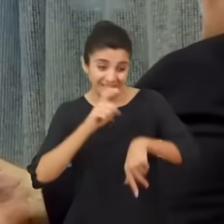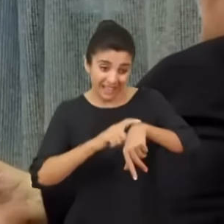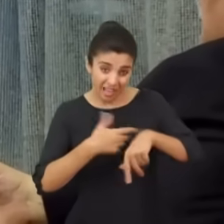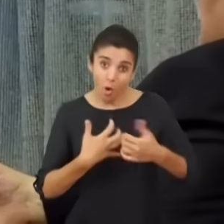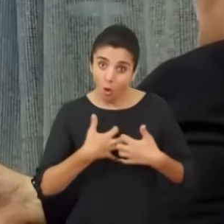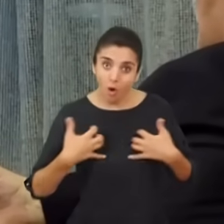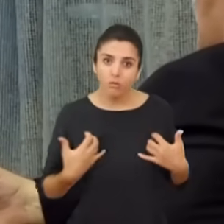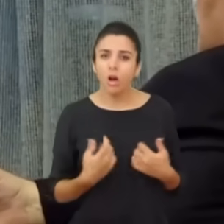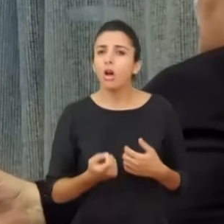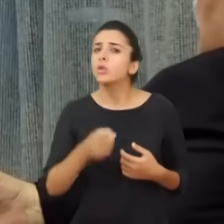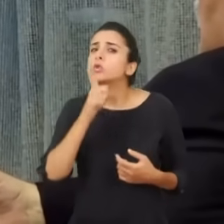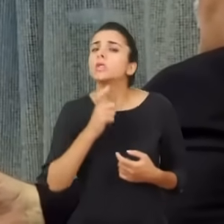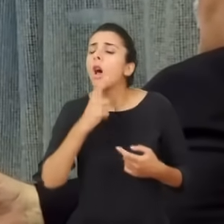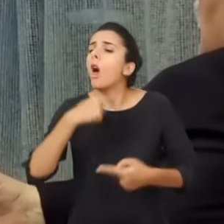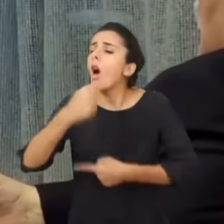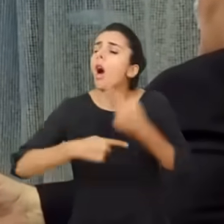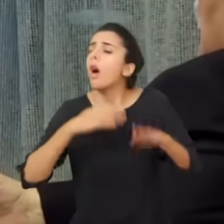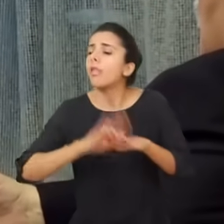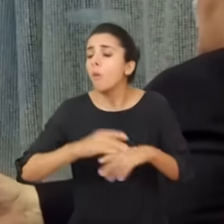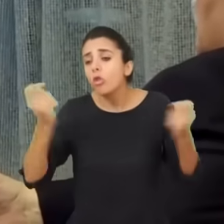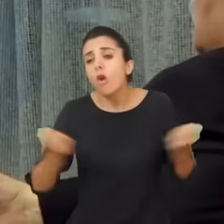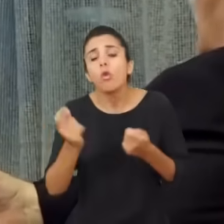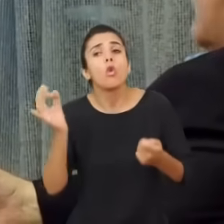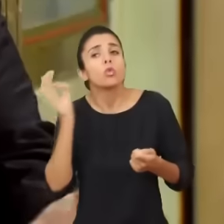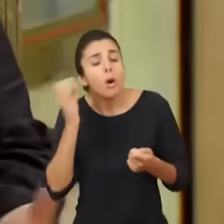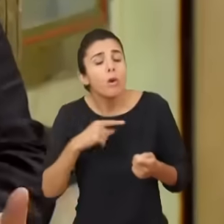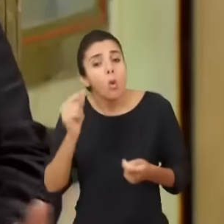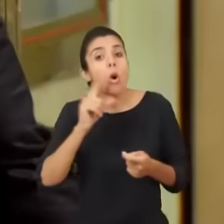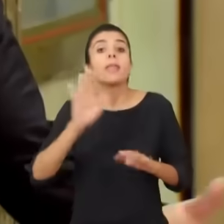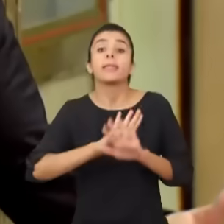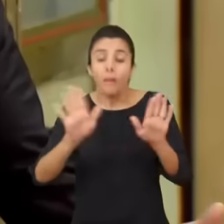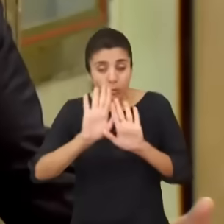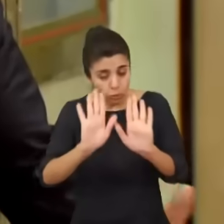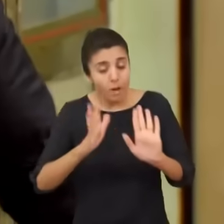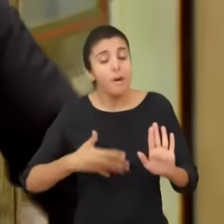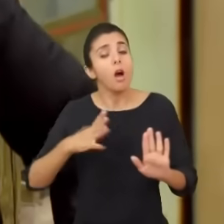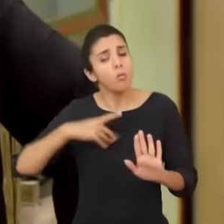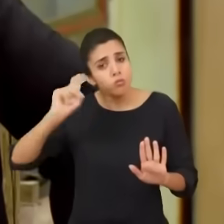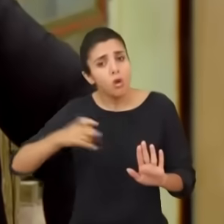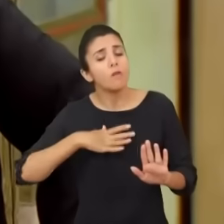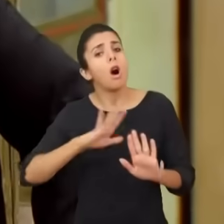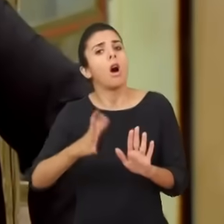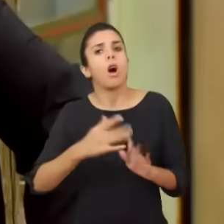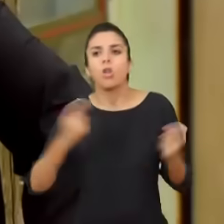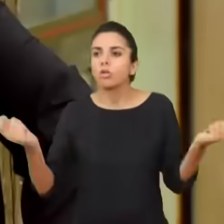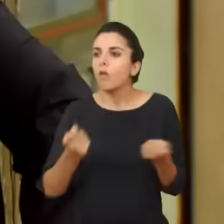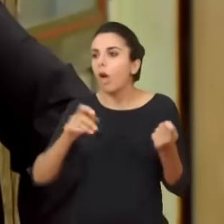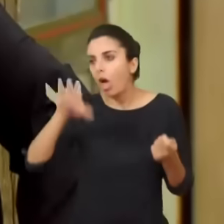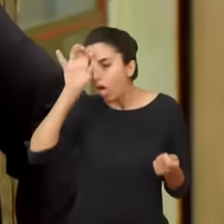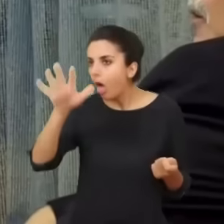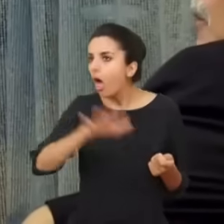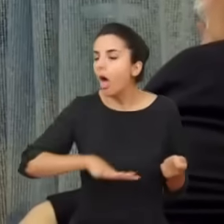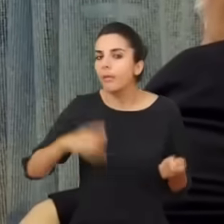oruç tutacağız? Yüzyıllardır ne yapıyoruz biz Fehmi abim? Allah'ını seversen. Ya bulacağız tamam, merak etme ya. Aa, herkes davulcuya takmış ya. Şuraya